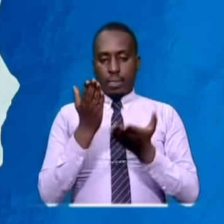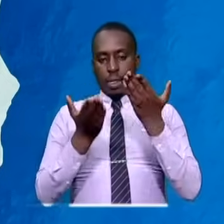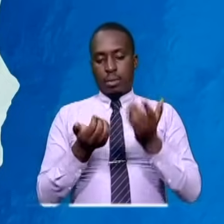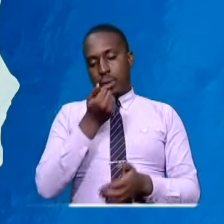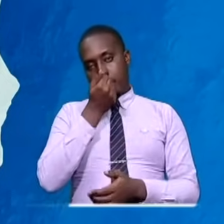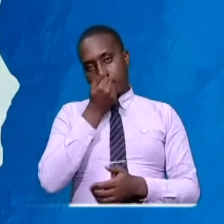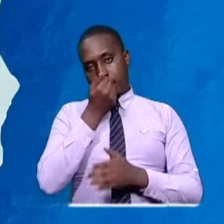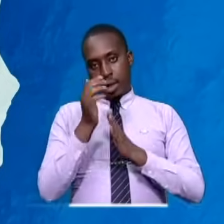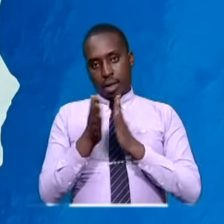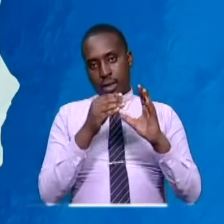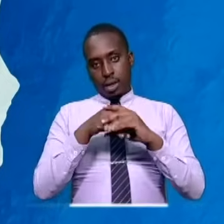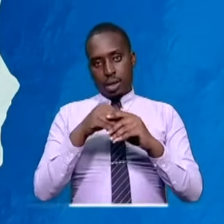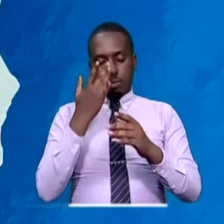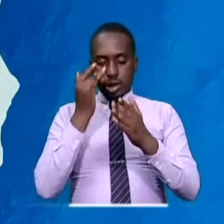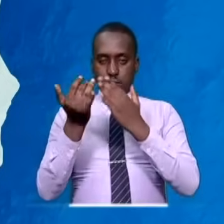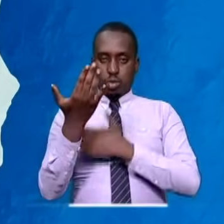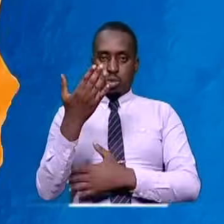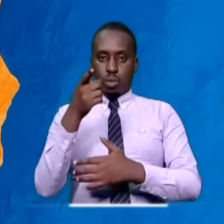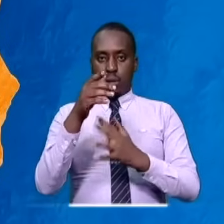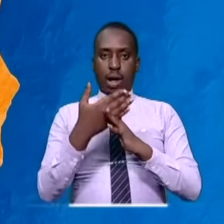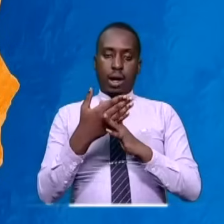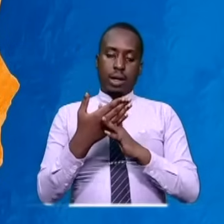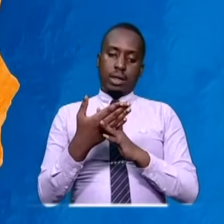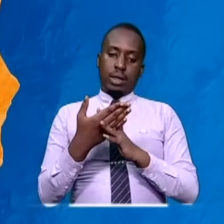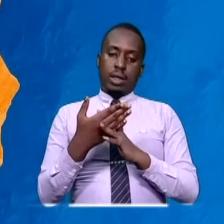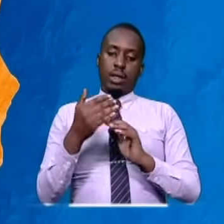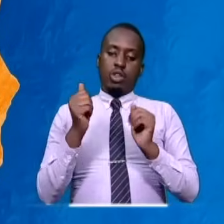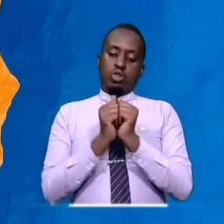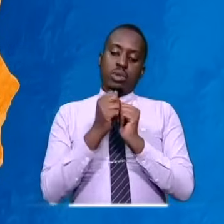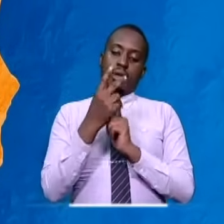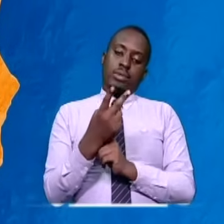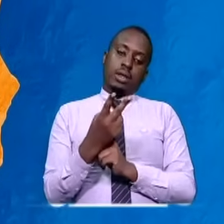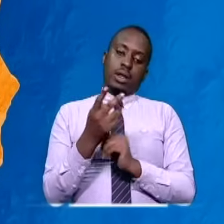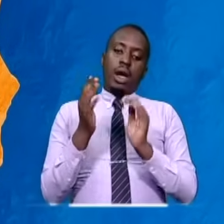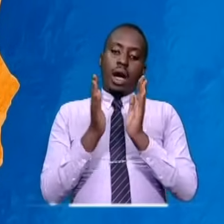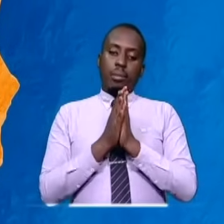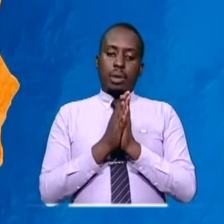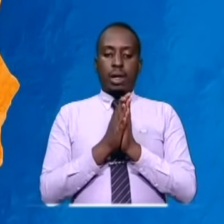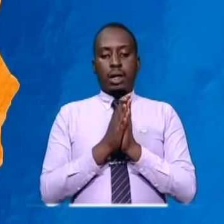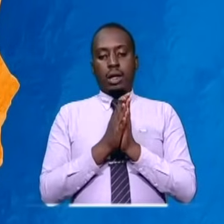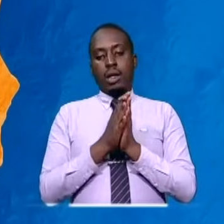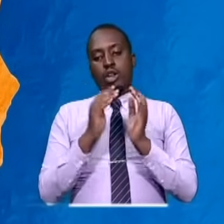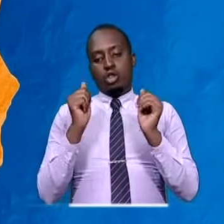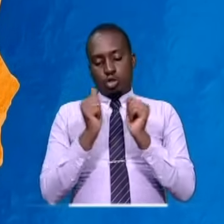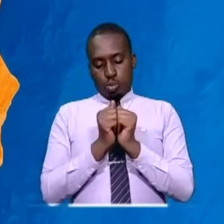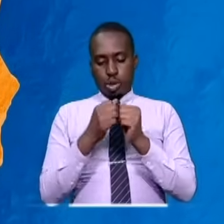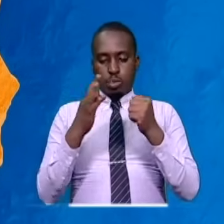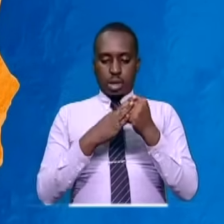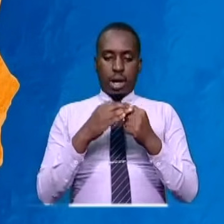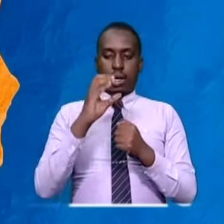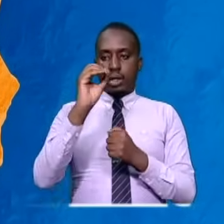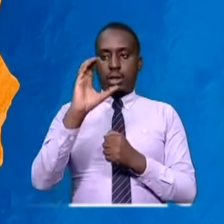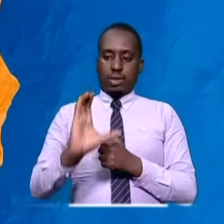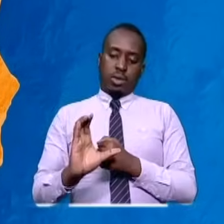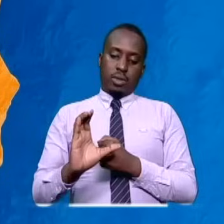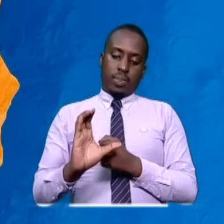by'ubushyuhe biteganyijwe mu masaha mu gitondo byo bikabiri hagati ya degrés Celsius 12 ndetse na degrés Celsius 18.